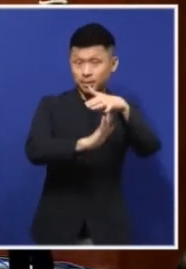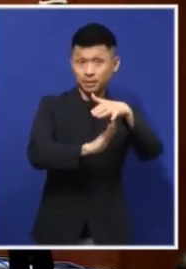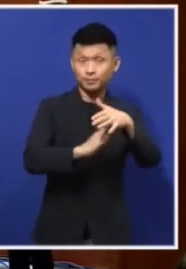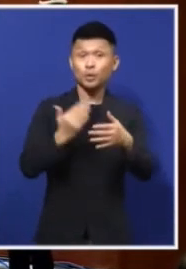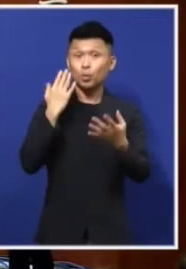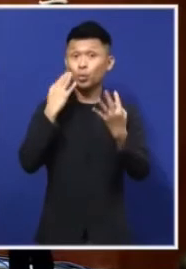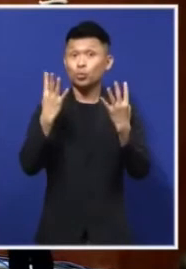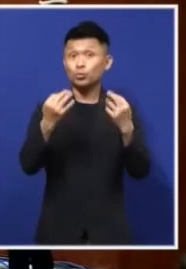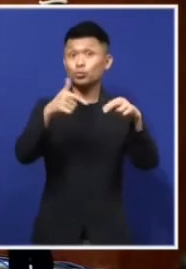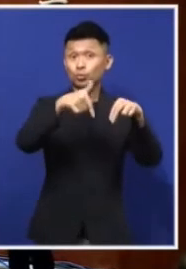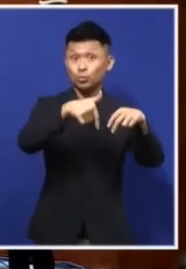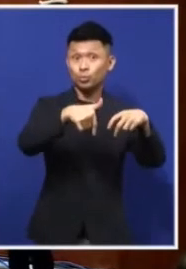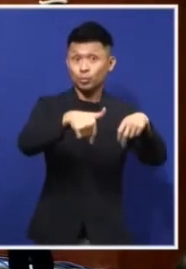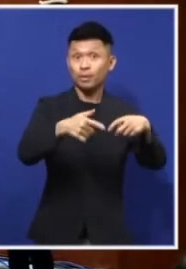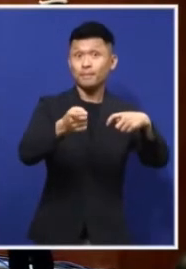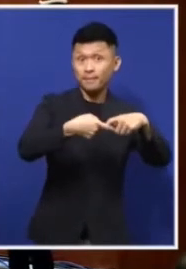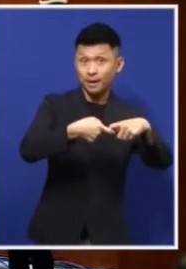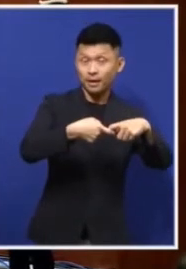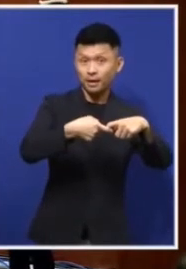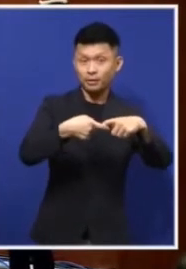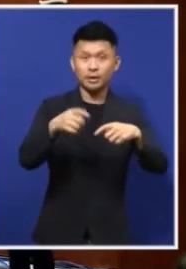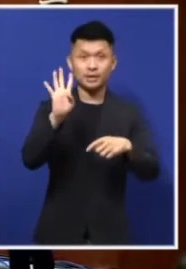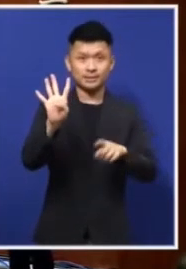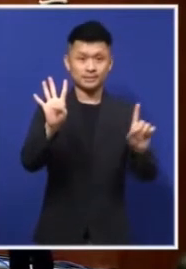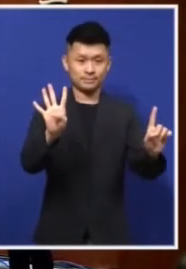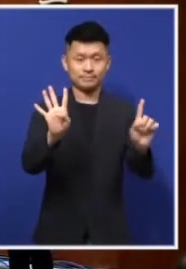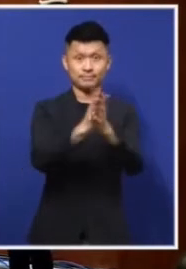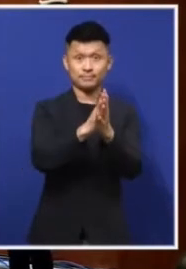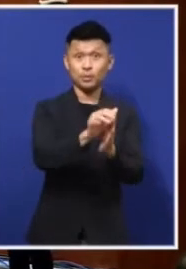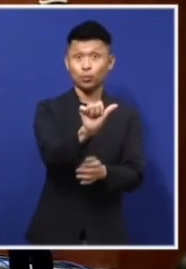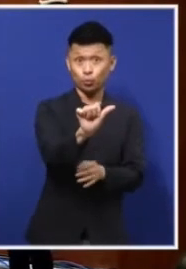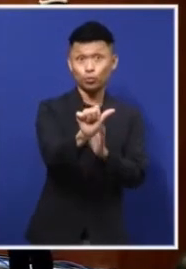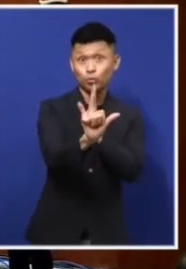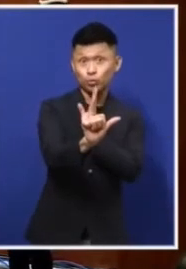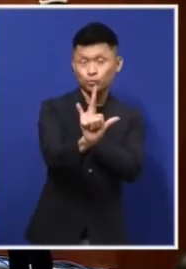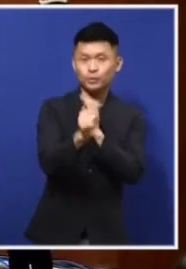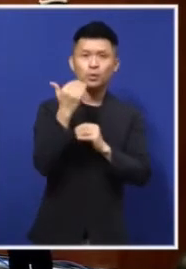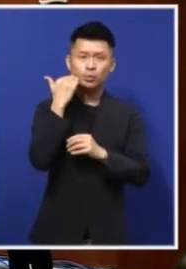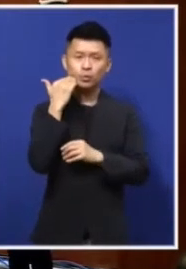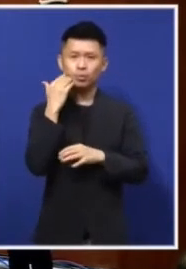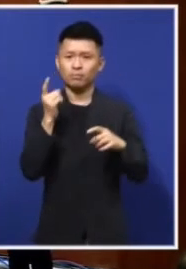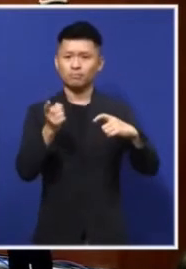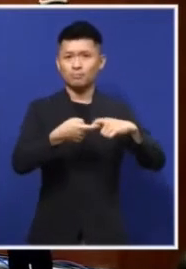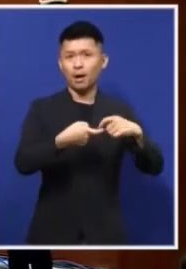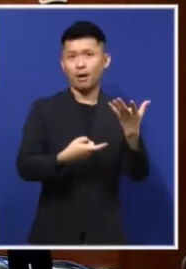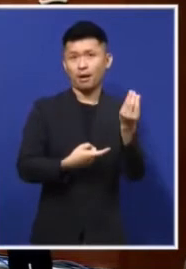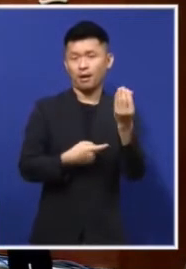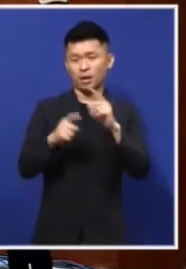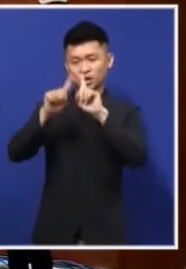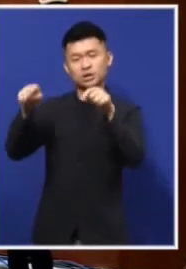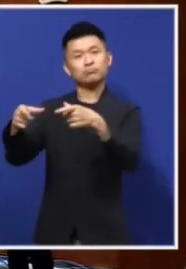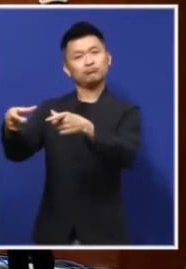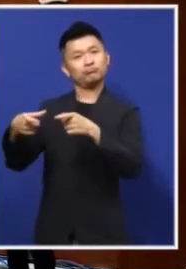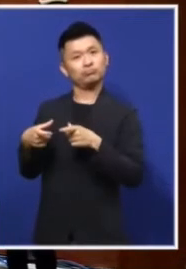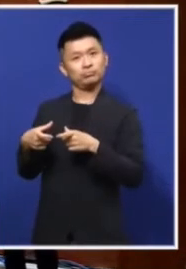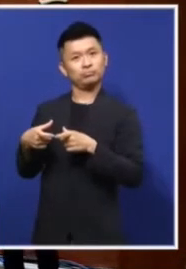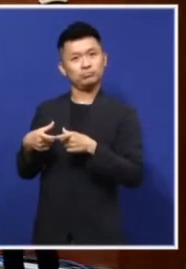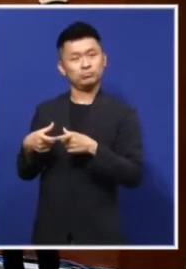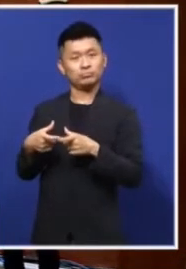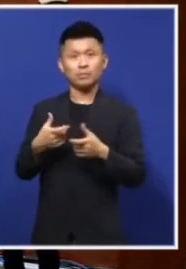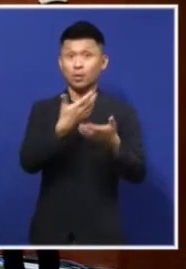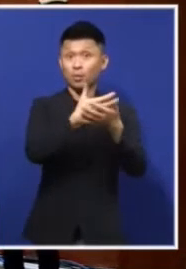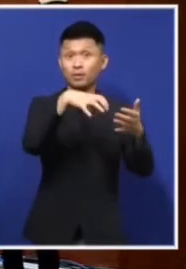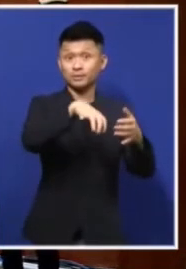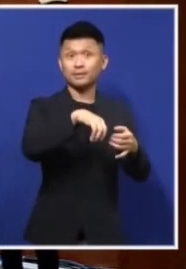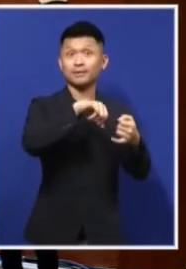加好时券，5种，那没有绑定的使用纸本，然后可以上官网登记，就